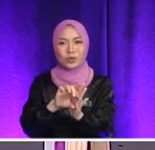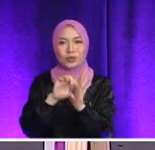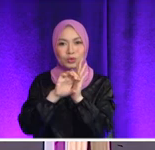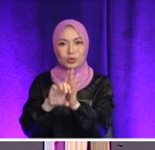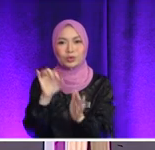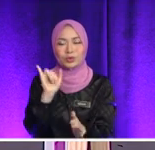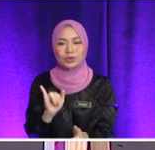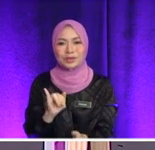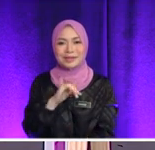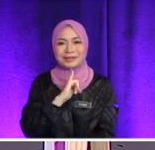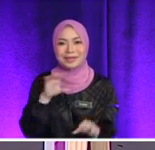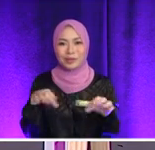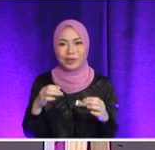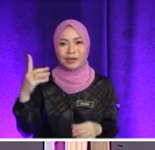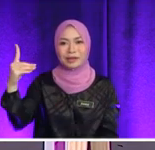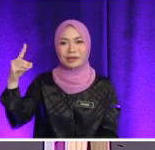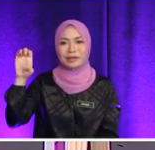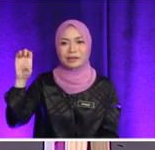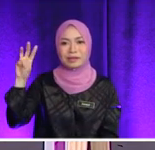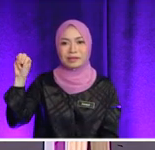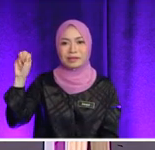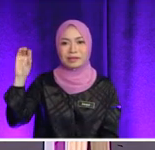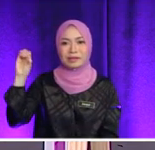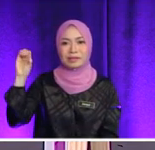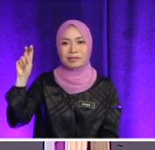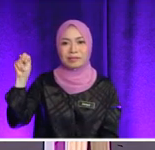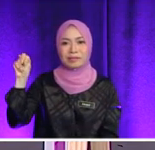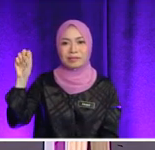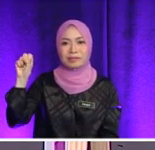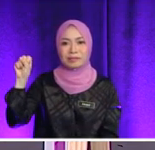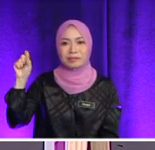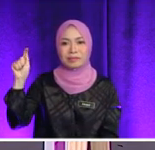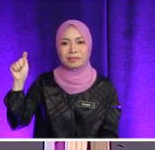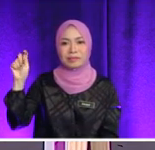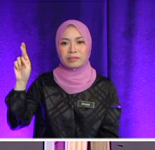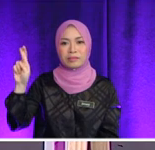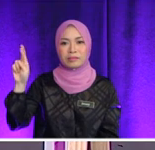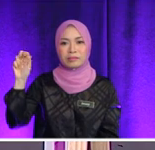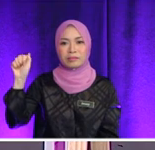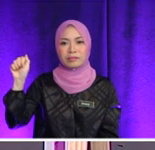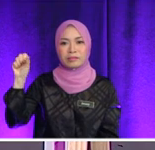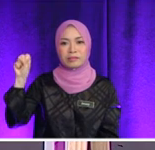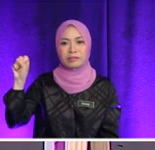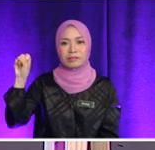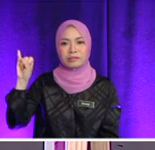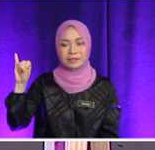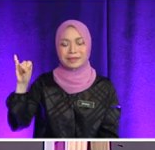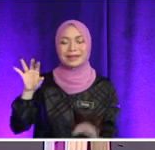di atas kain bus itu sendiri Tak Semestinya kalau tadi akrilik tapi mesti kita akan menggunakan